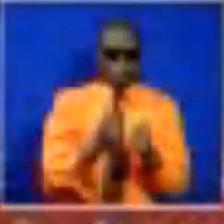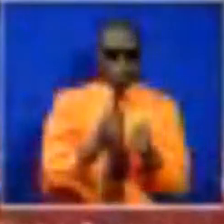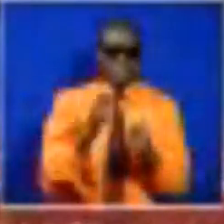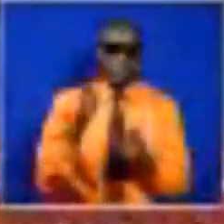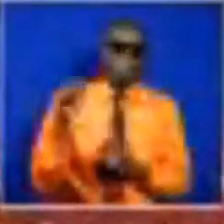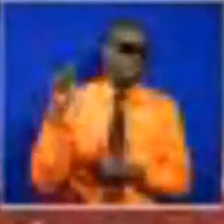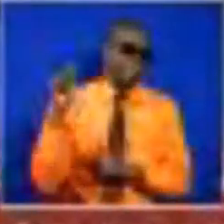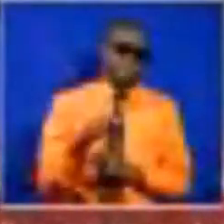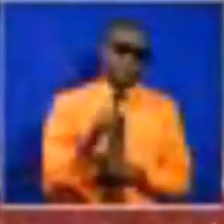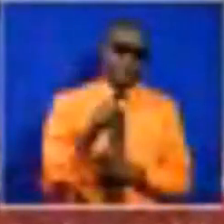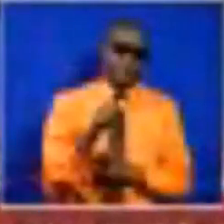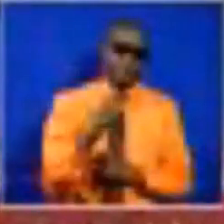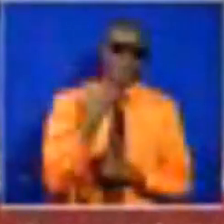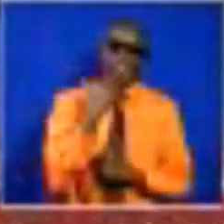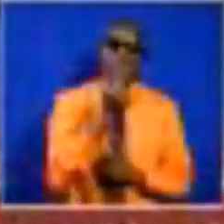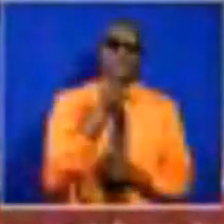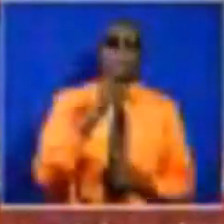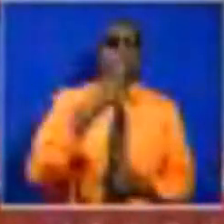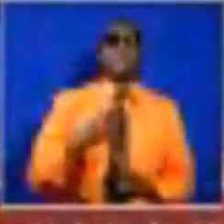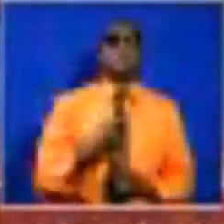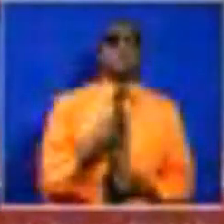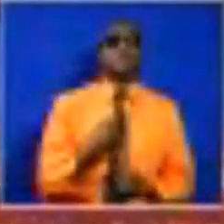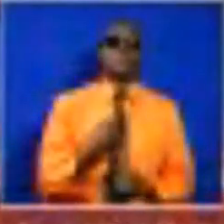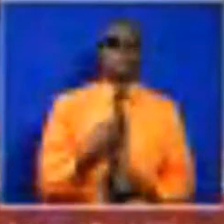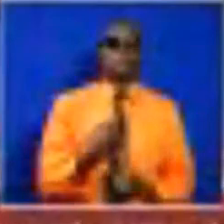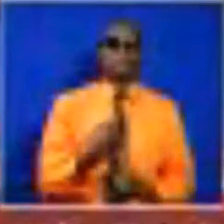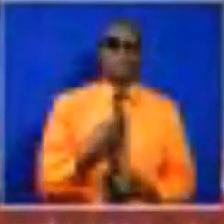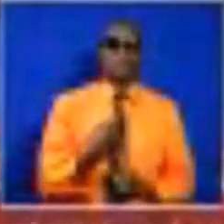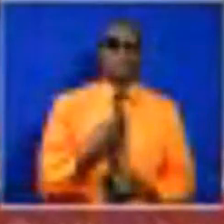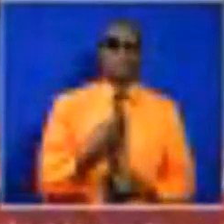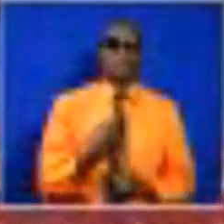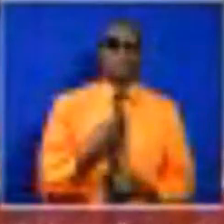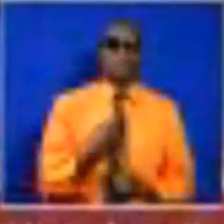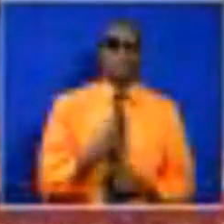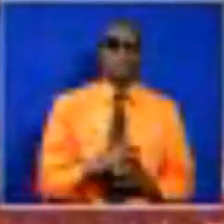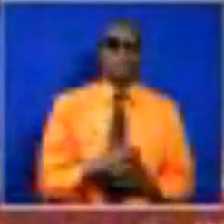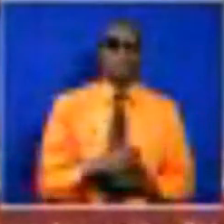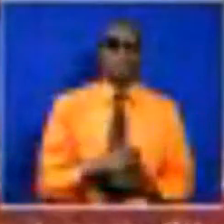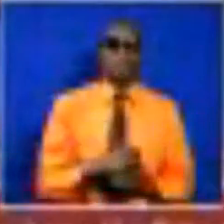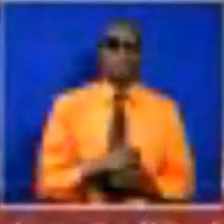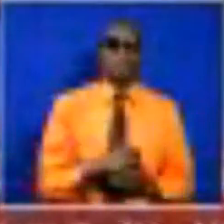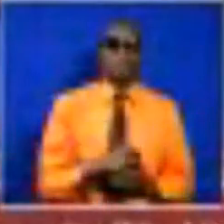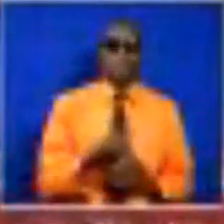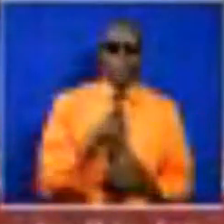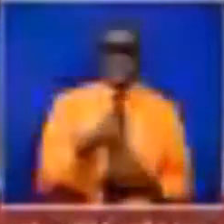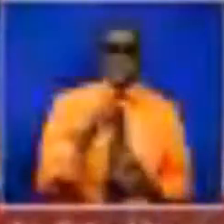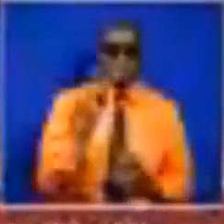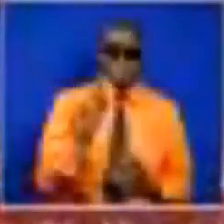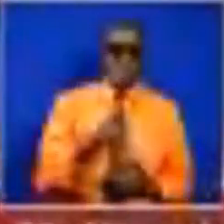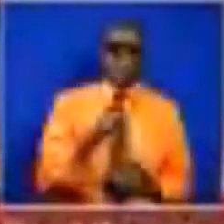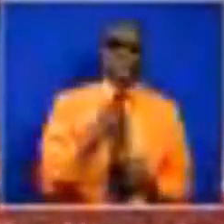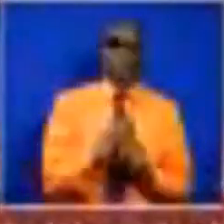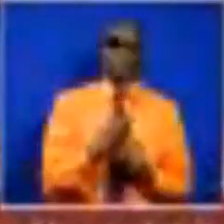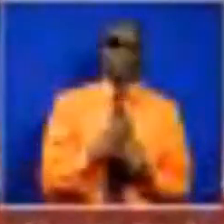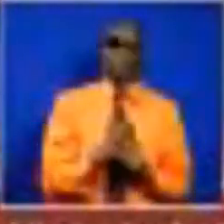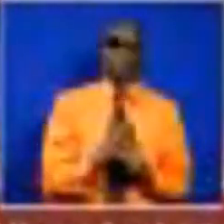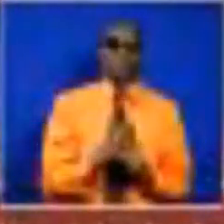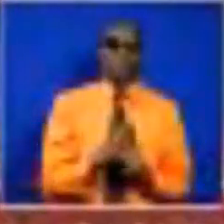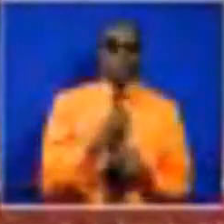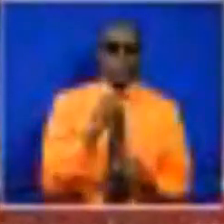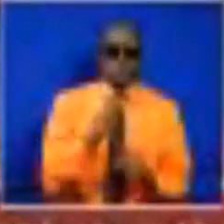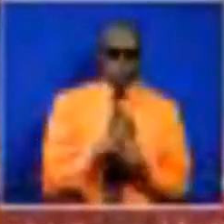alipe 1,500 taslimu kama faini, hiyo lazima itekelezwe na